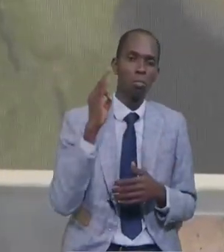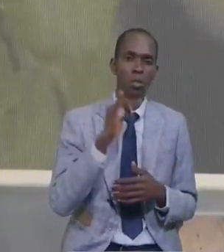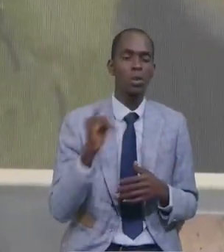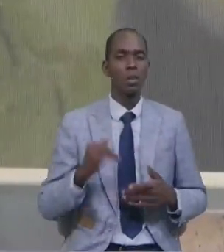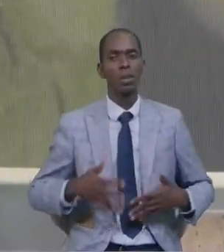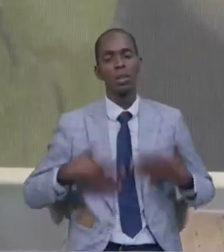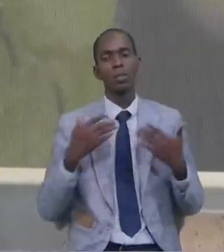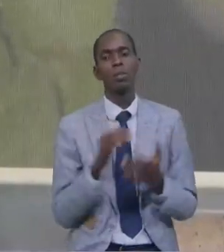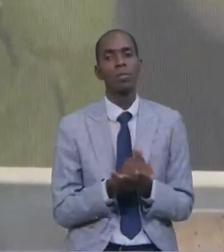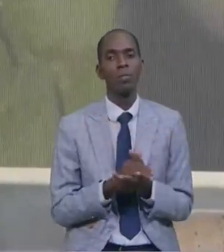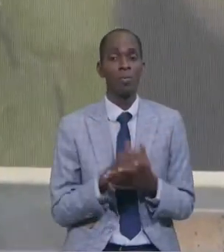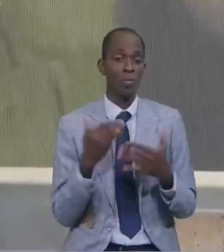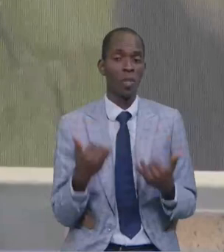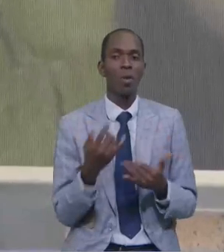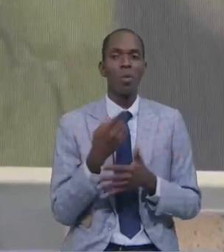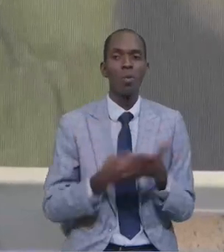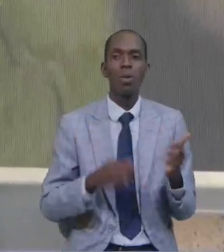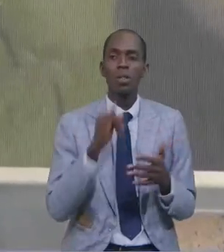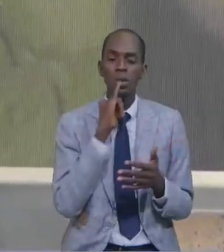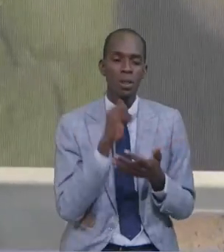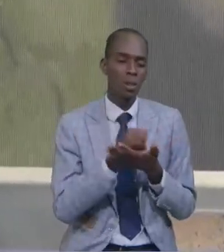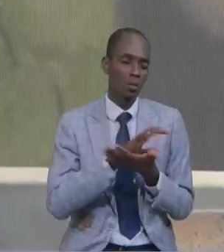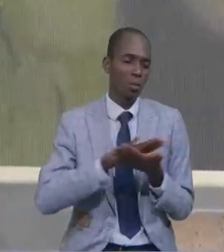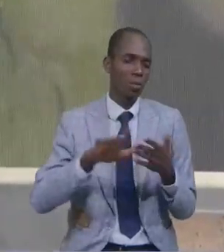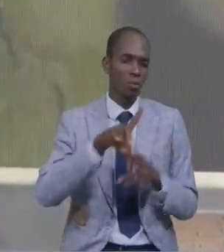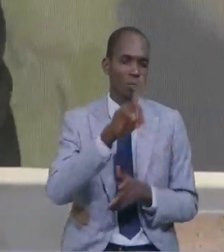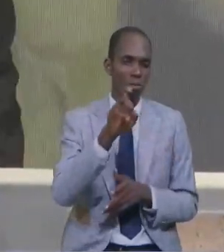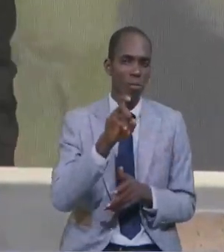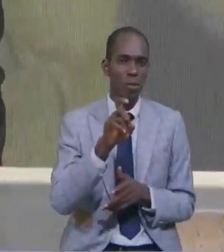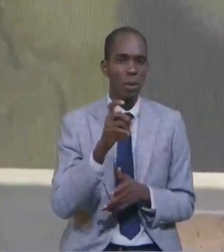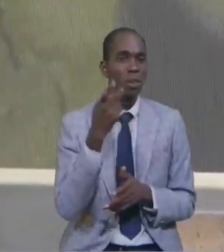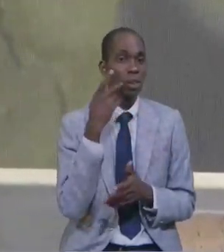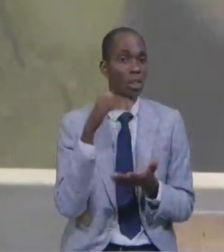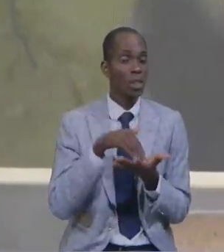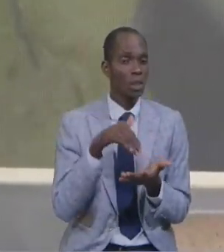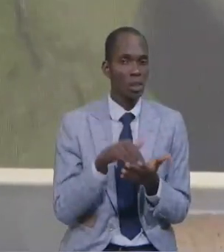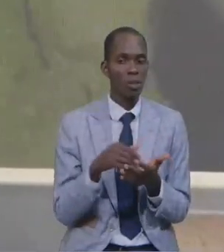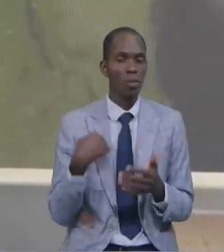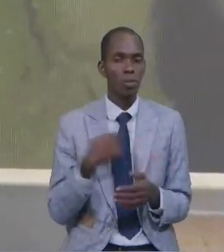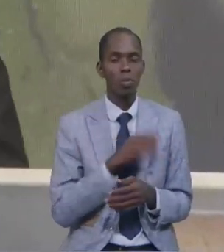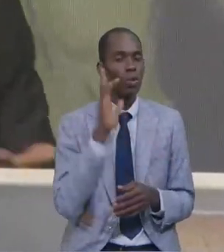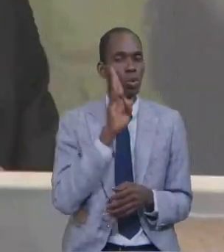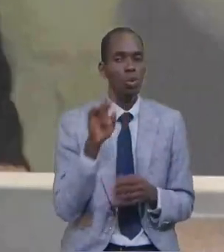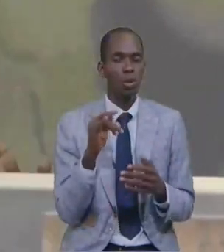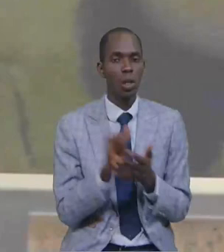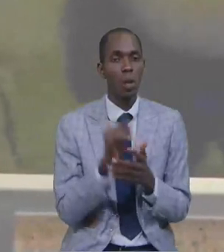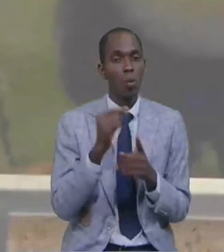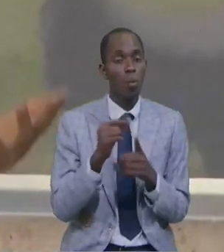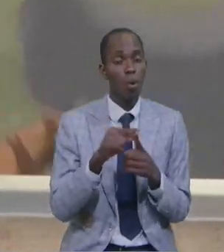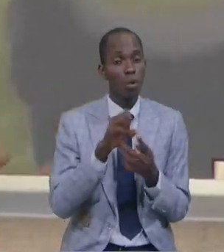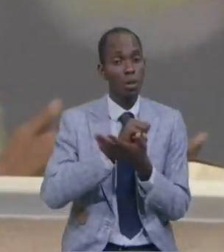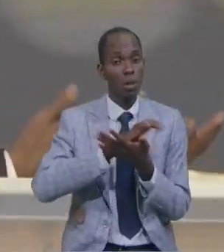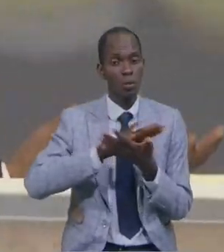Nous utilisons les lettres du mot sanctification en anglais pour vous donner la compréhension.